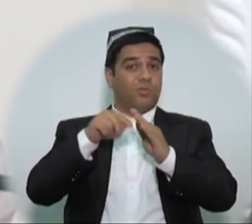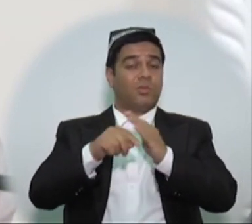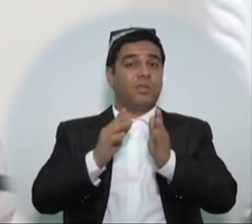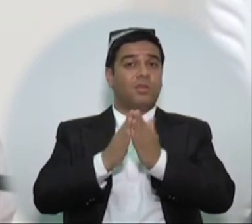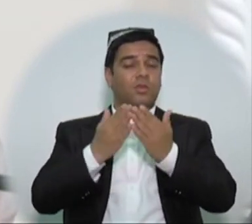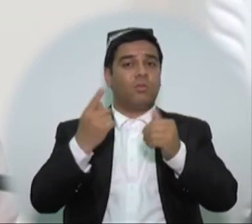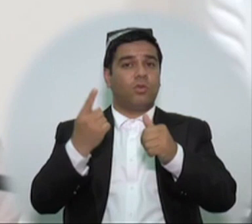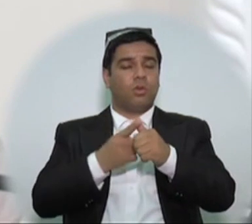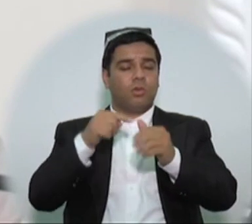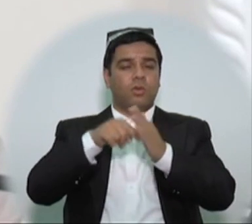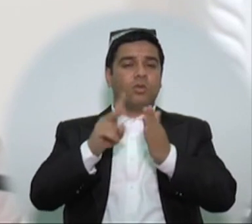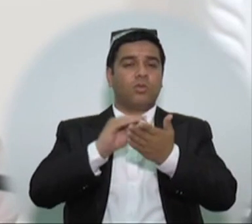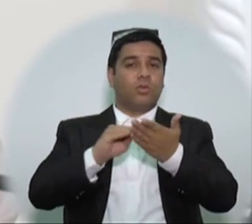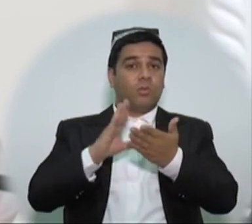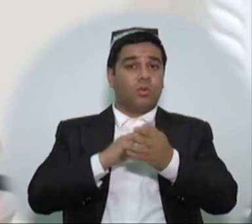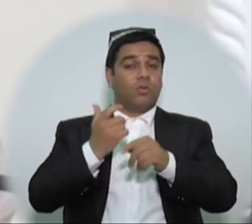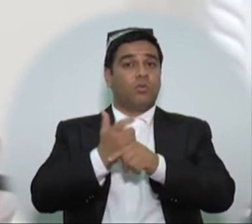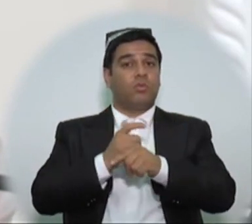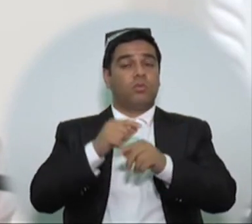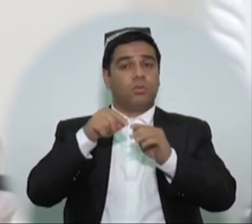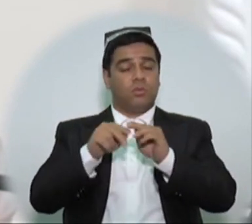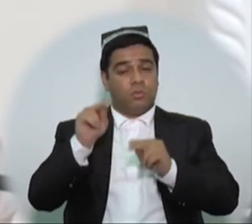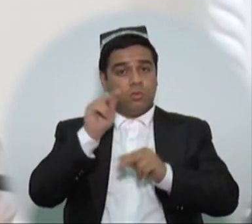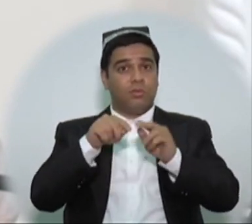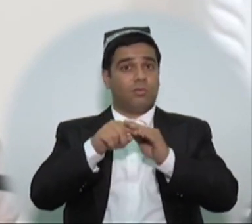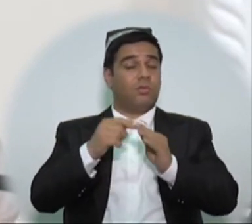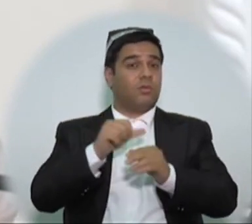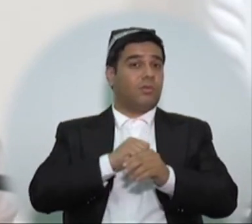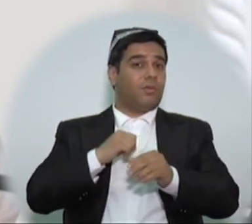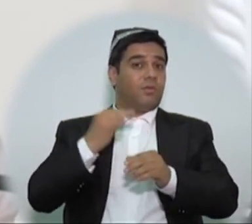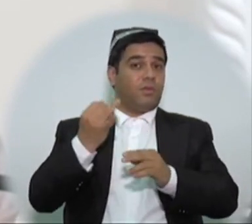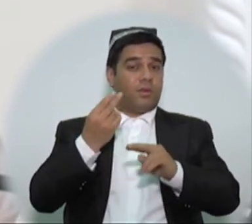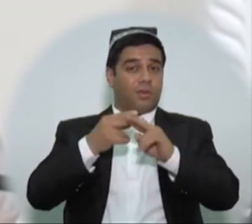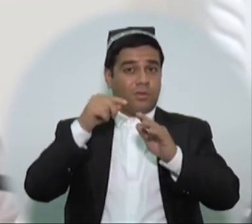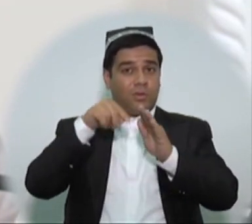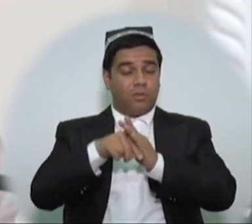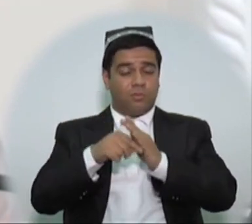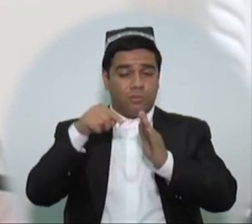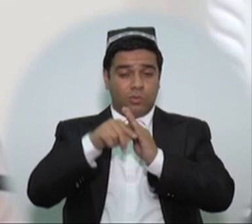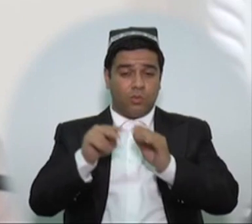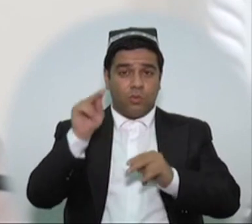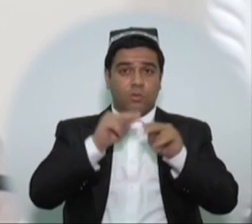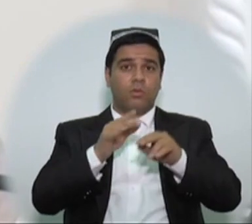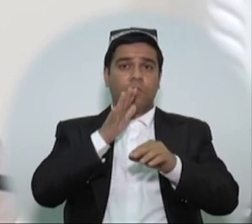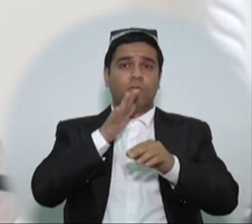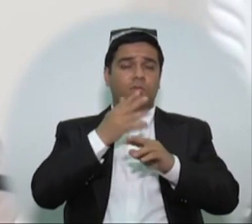Kitobning nomi, muallifi yozilgani juda yaxshi ilmiy nimalar. Lekin hali ichidagi narsani o'rganishga ancha